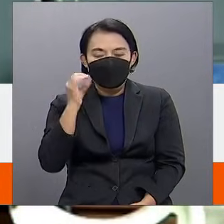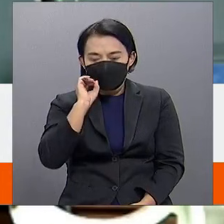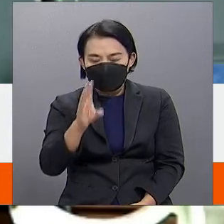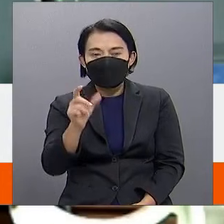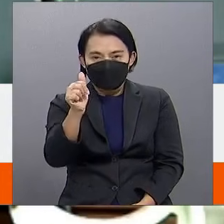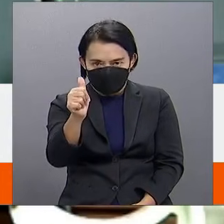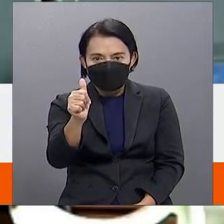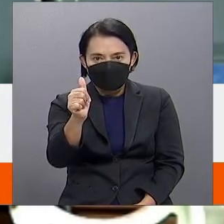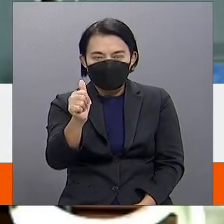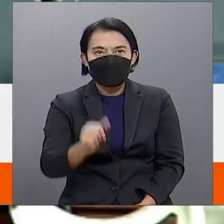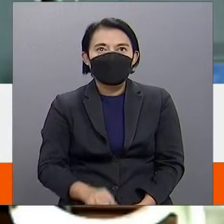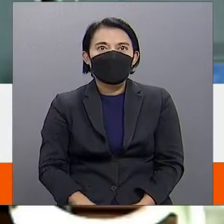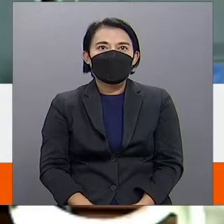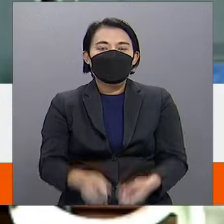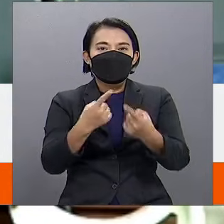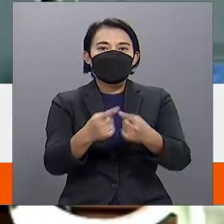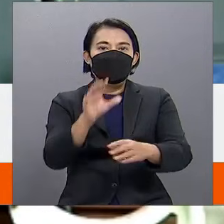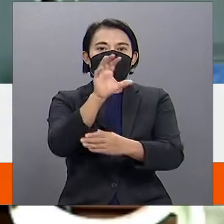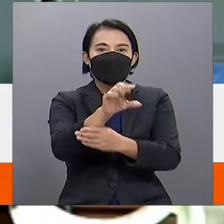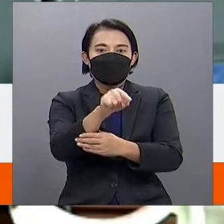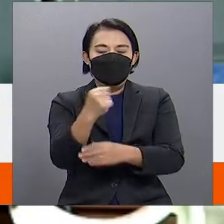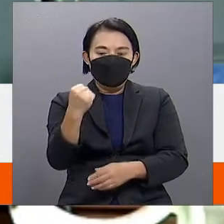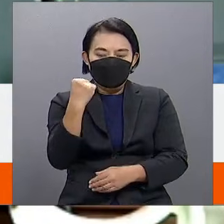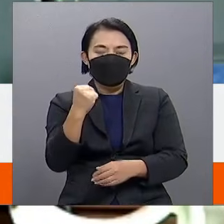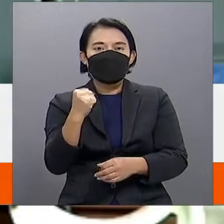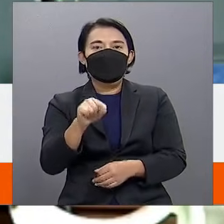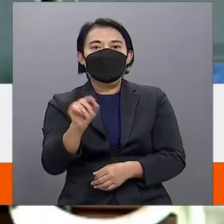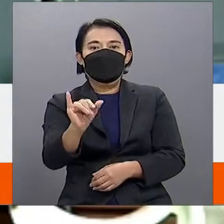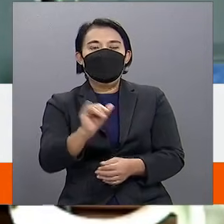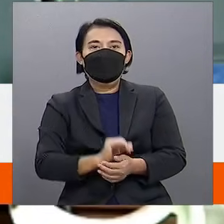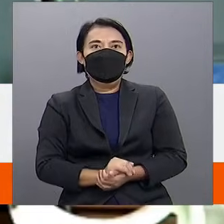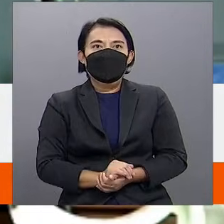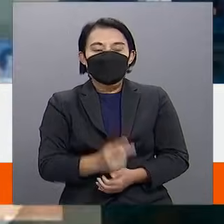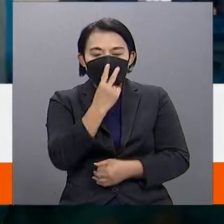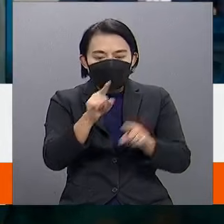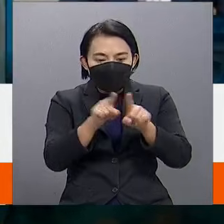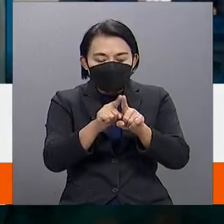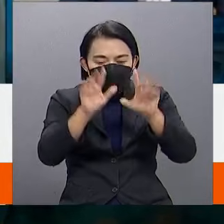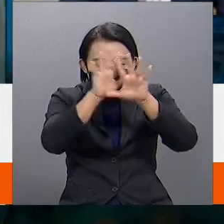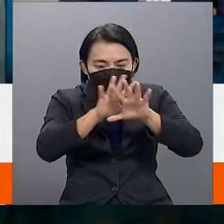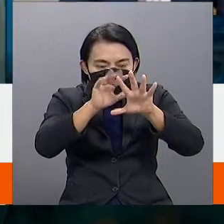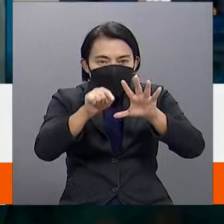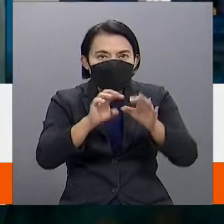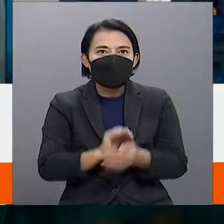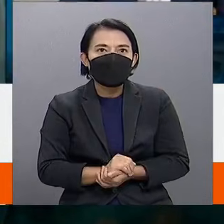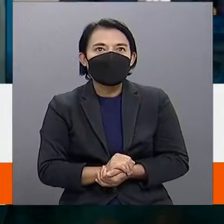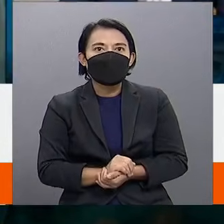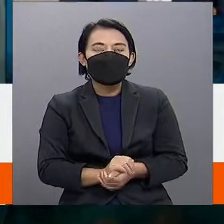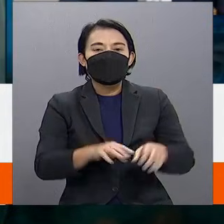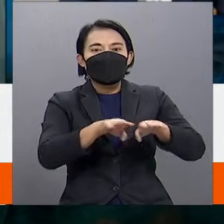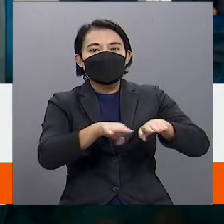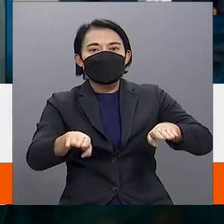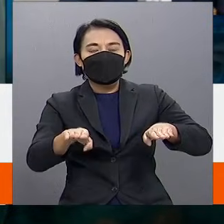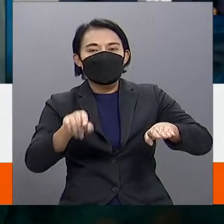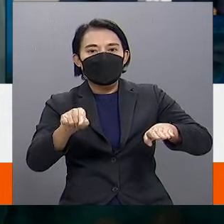การบังคับใช้เนี่ยไม่ได้เข้มแข็งเพียงพอมันก็เลยคล้ายๆกับยันคือหนึ่งถ้าเราไม่มีมาตรการพวกนี้เนี่ยเราคงเ